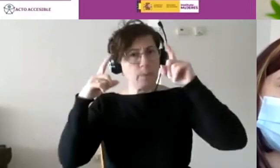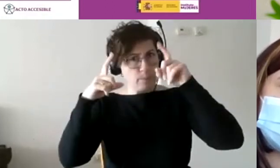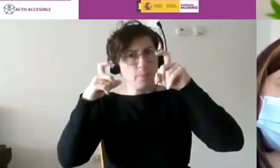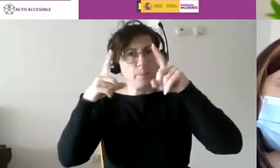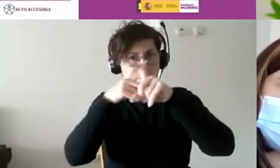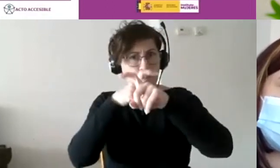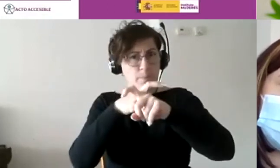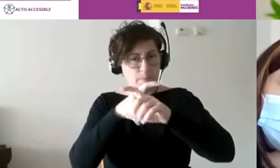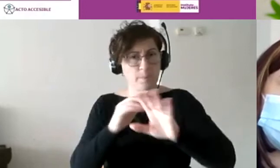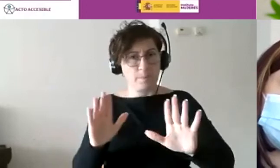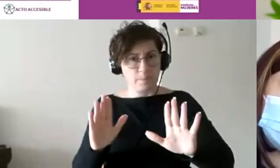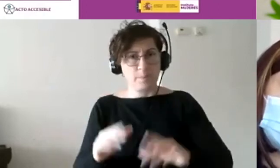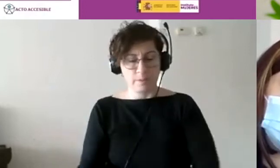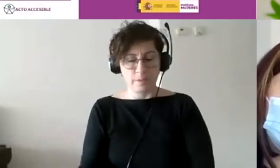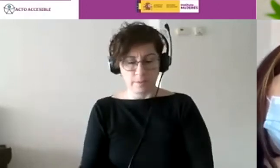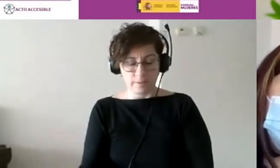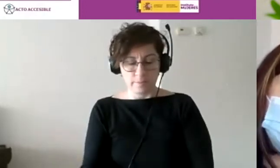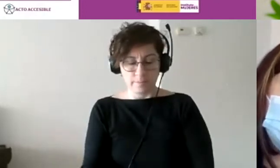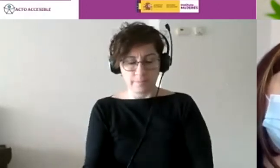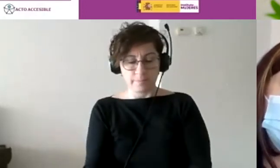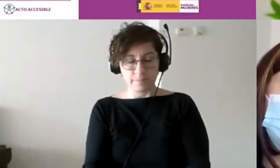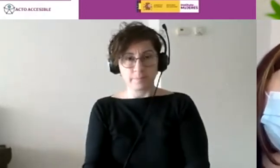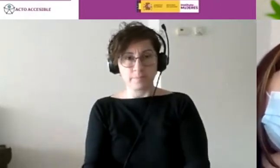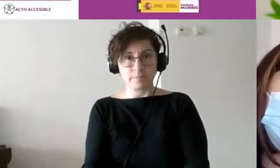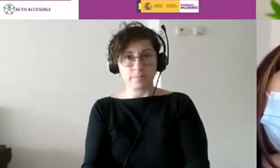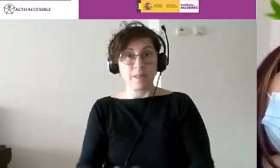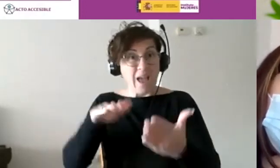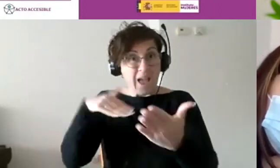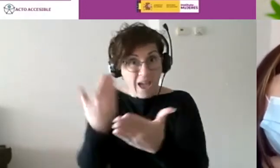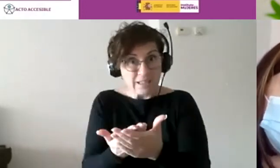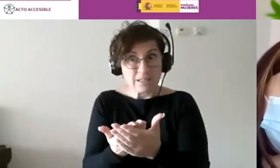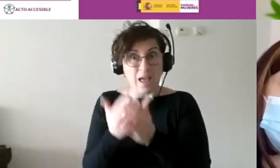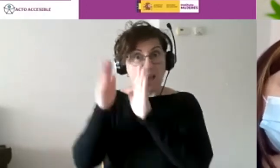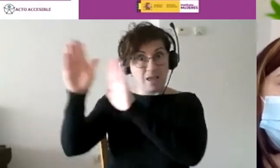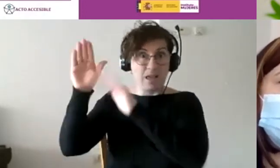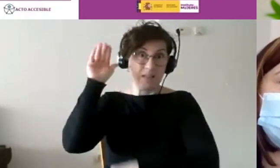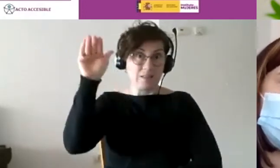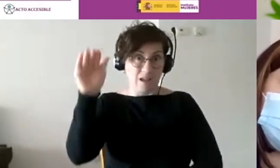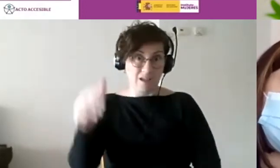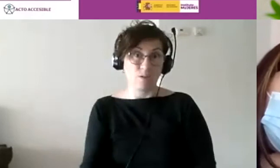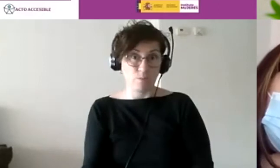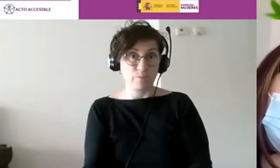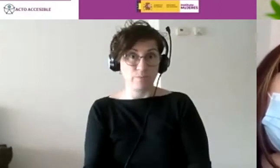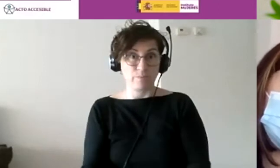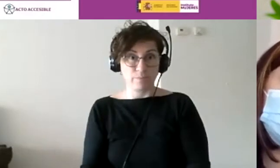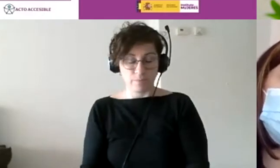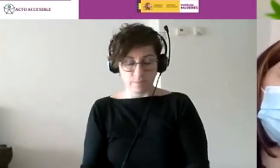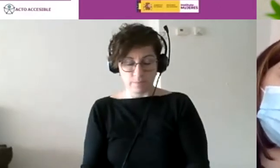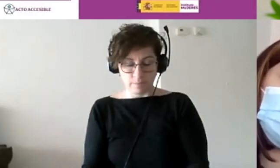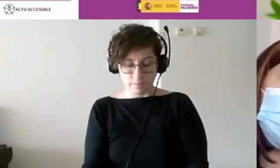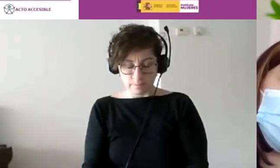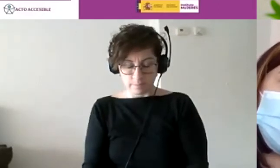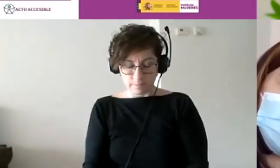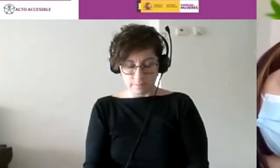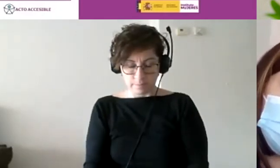time, even abroad. Багато жінок пишуть, що я вже не можу стільки сидіти, в мене розпухли ноги, я